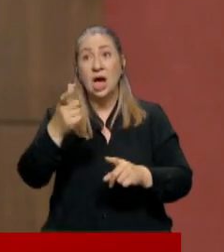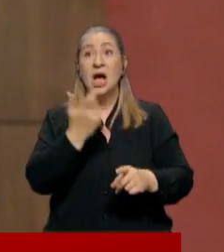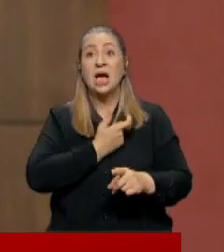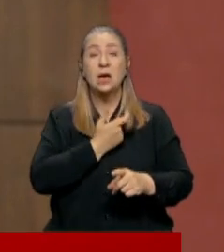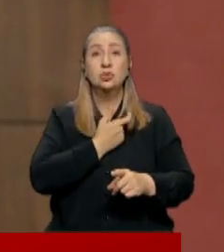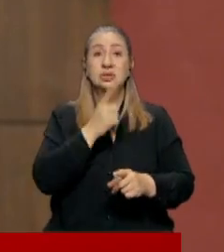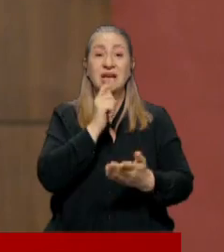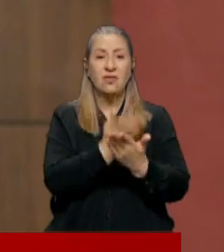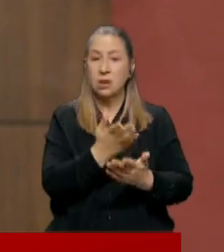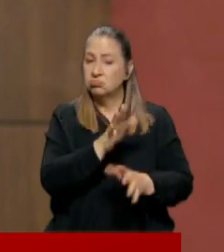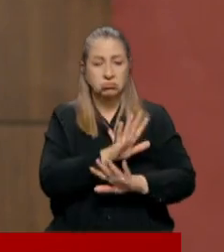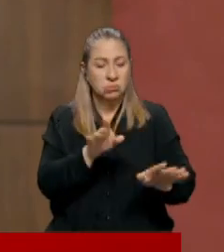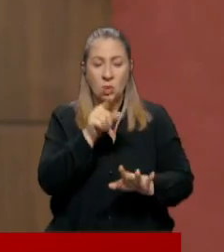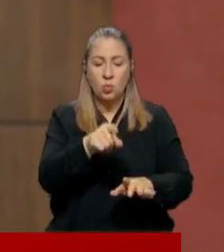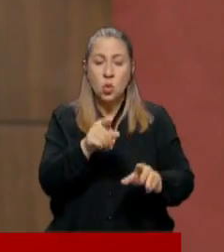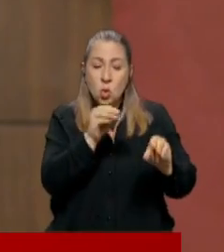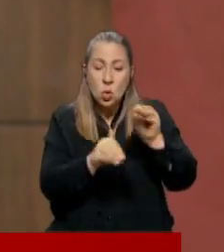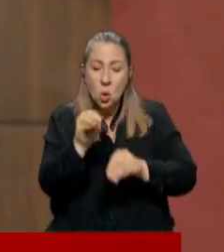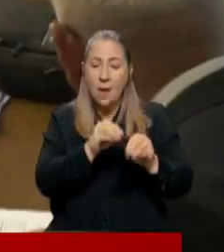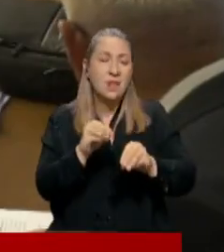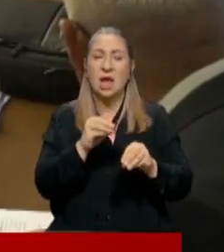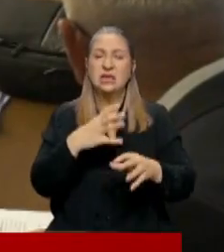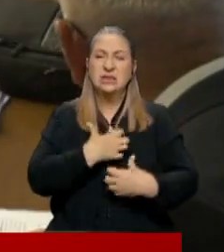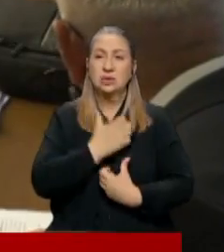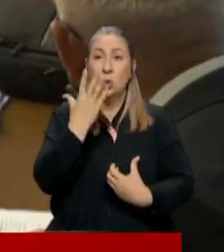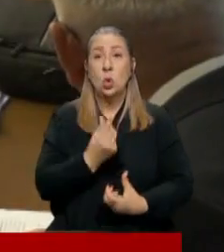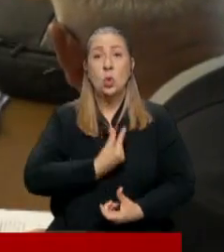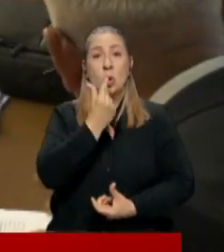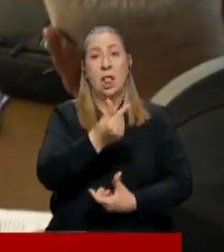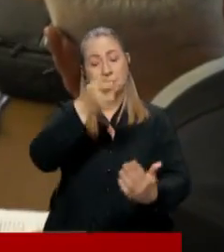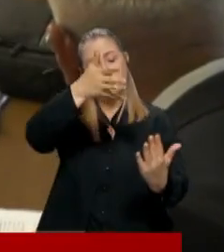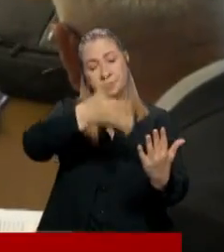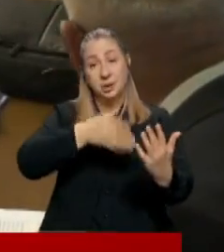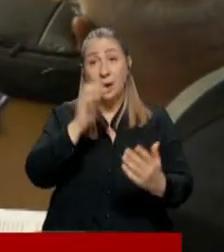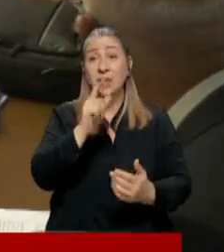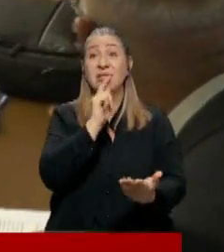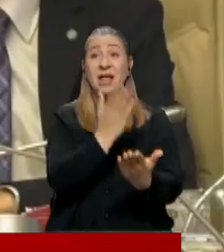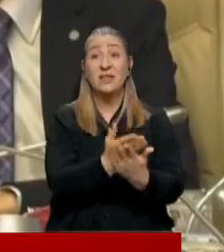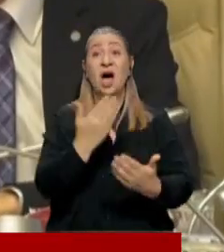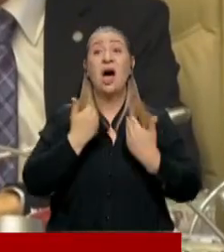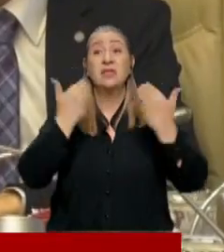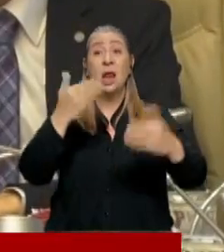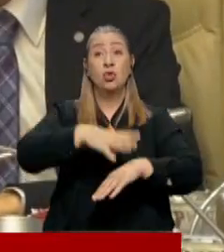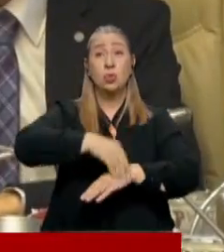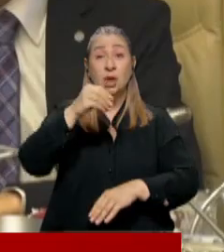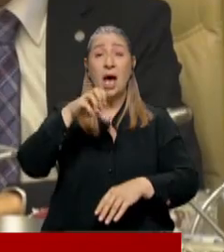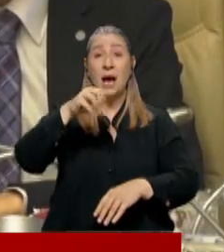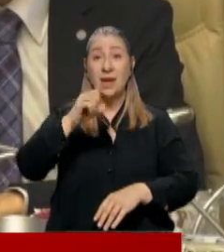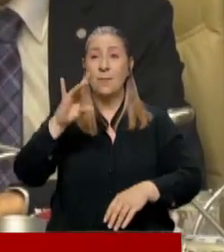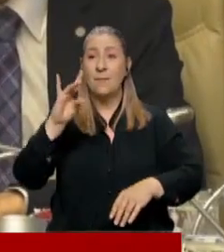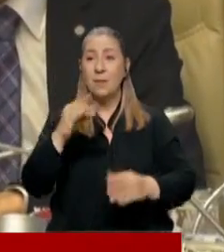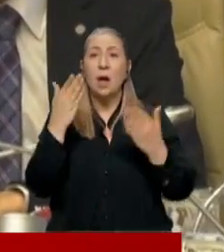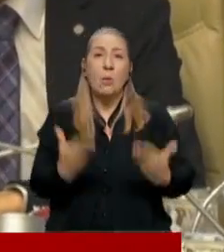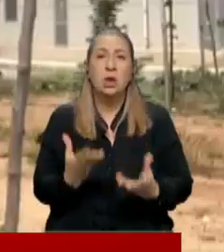suçun belirliliği yok, uygulamada sıkıntılar doğurur diyerek uyarılarını sıraladı. Ama teklif Adalet Komisyonu'nda AK Parti MHP